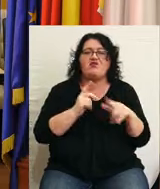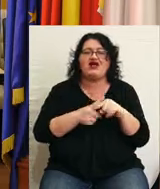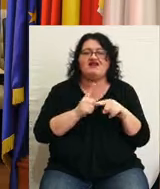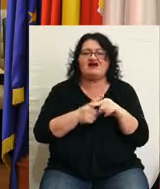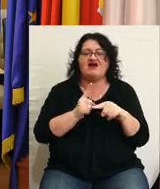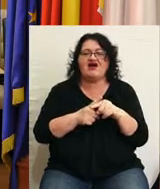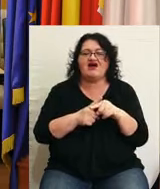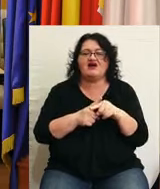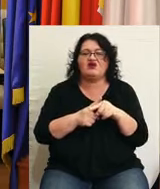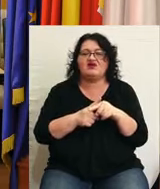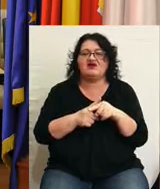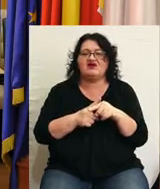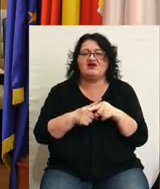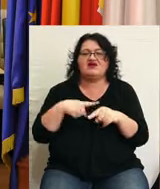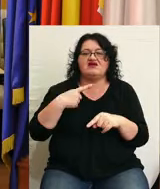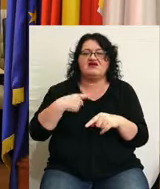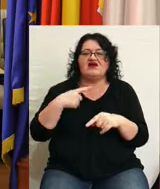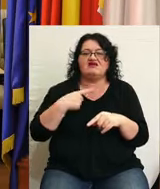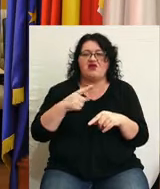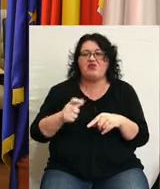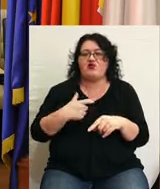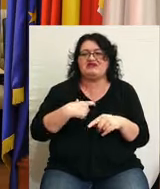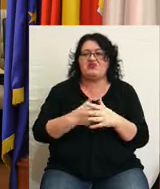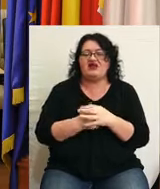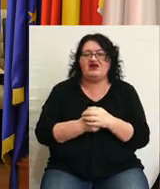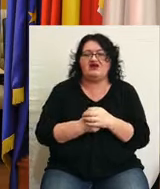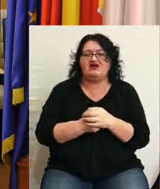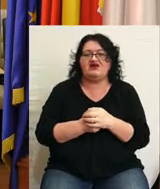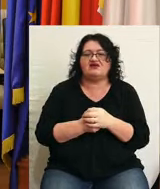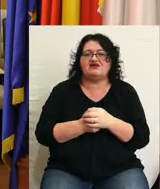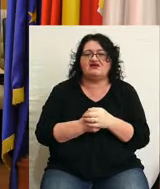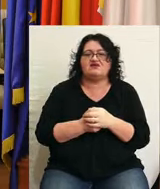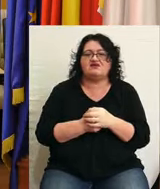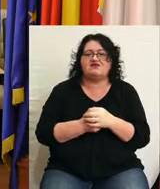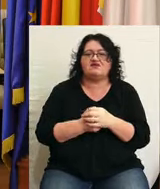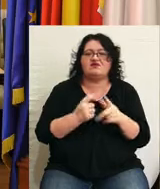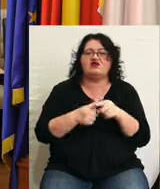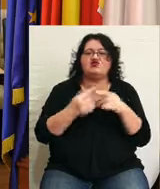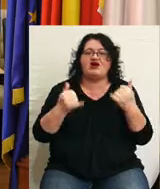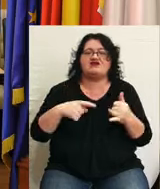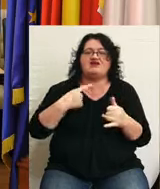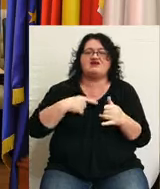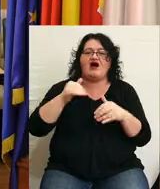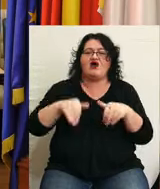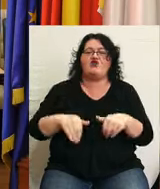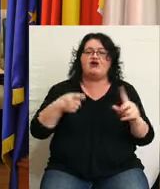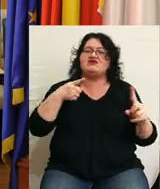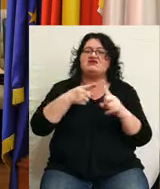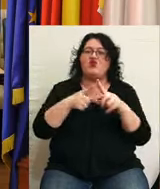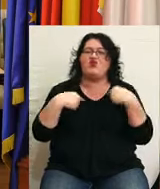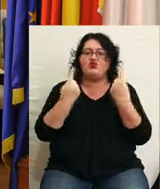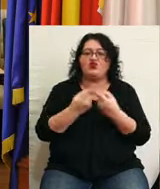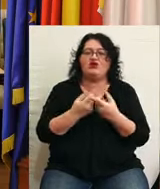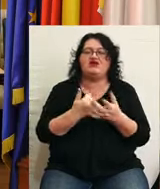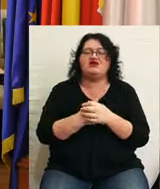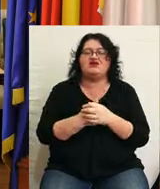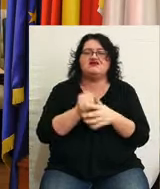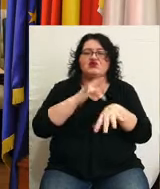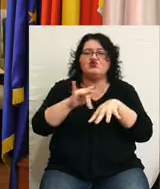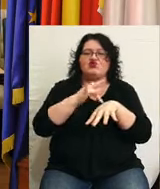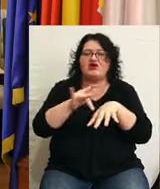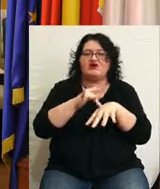material, cumva ar fi posibil. Și asta este acum scopul, să